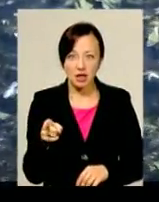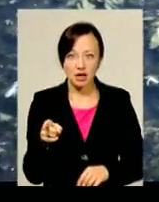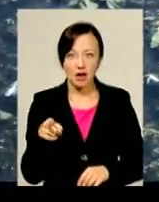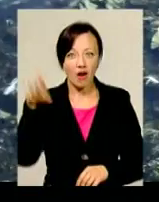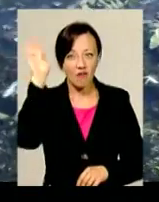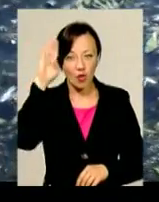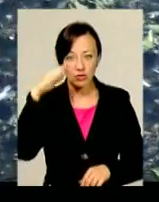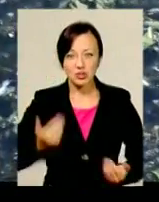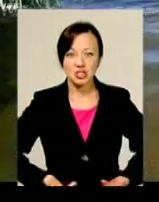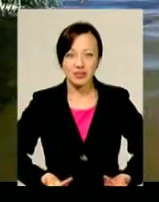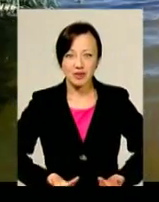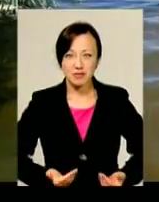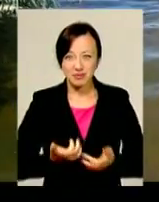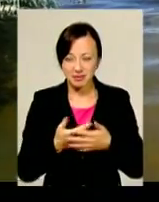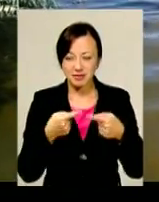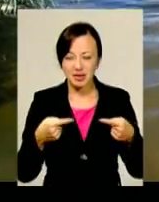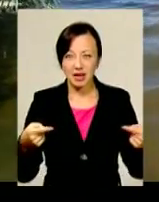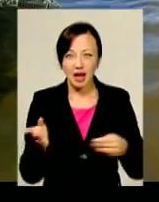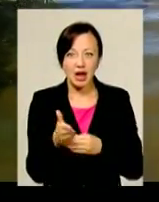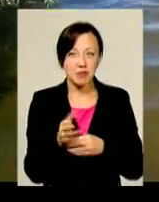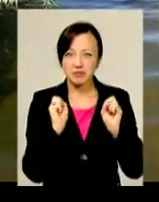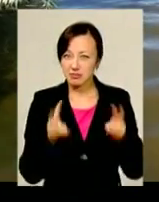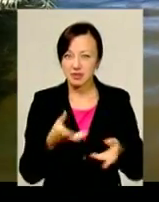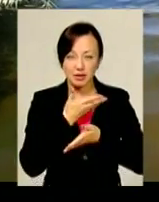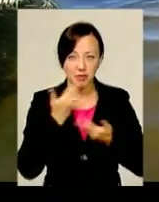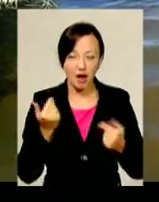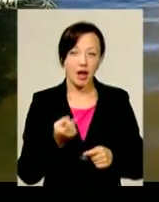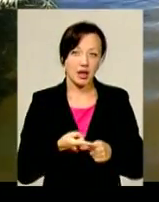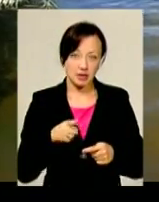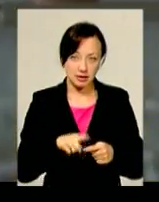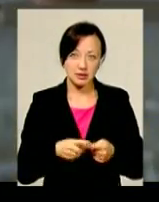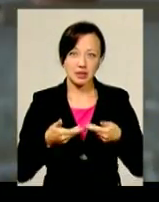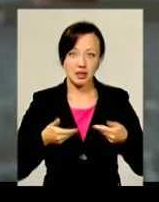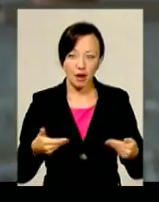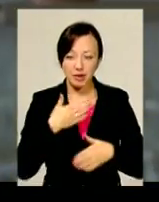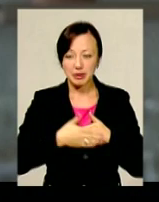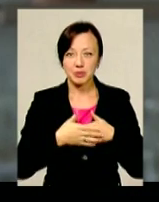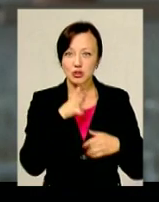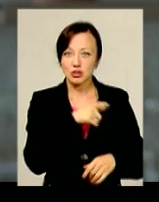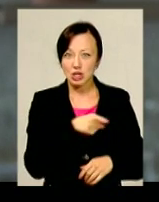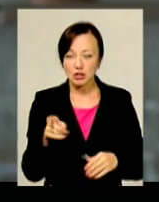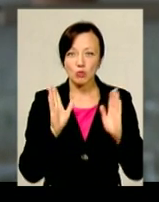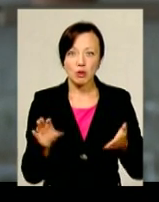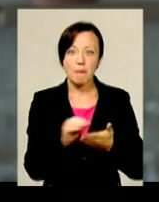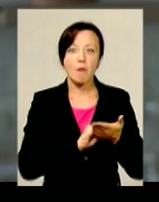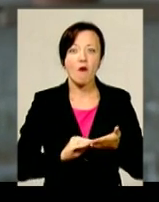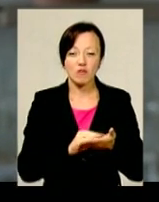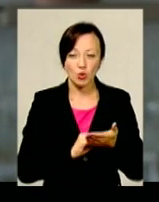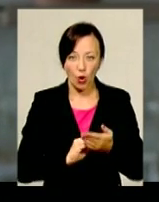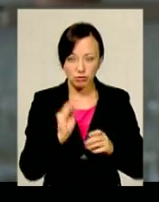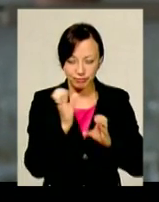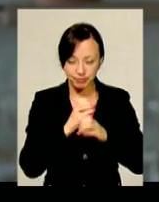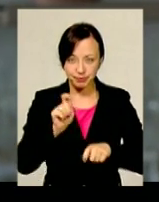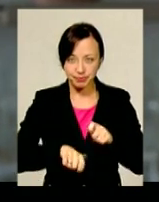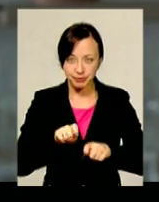ресурсам, зокрема риби, дана ситуація не загрожувала. І нами найближчий час буде повторно проведено відбір проб для того,